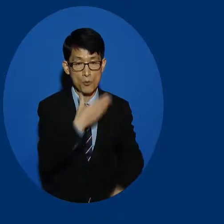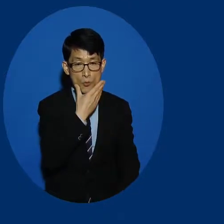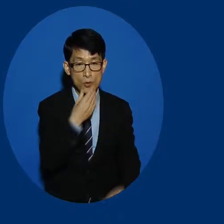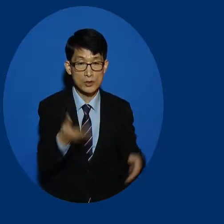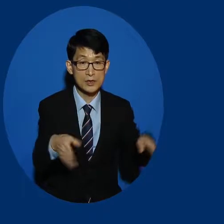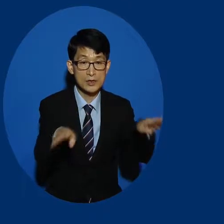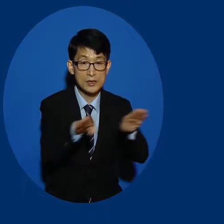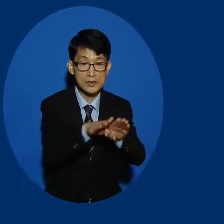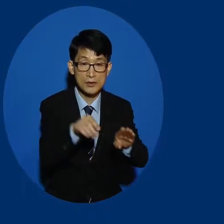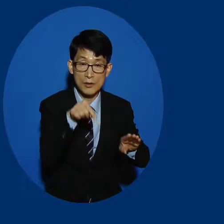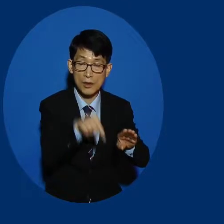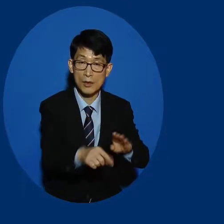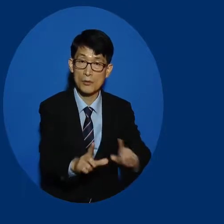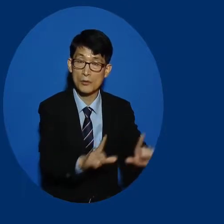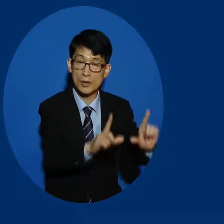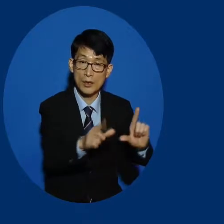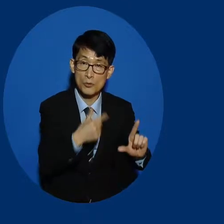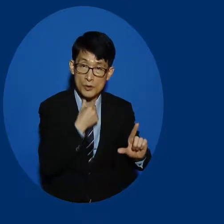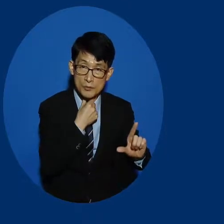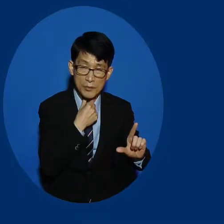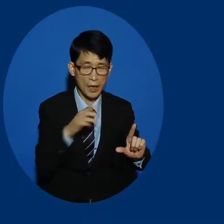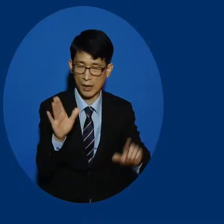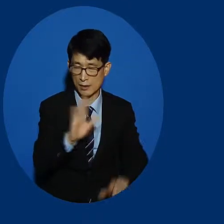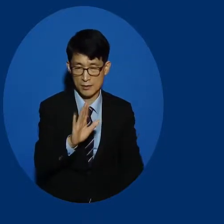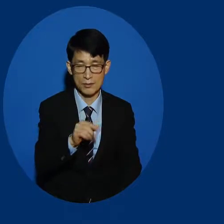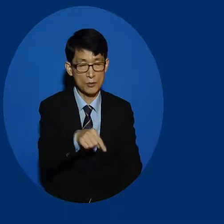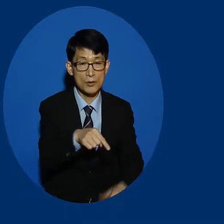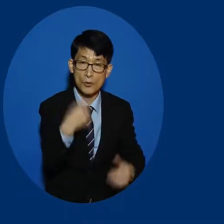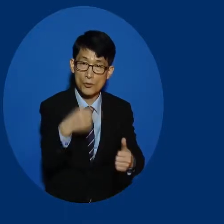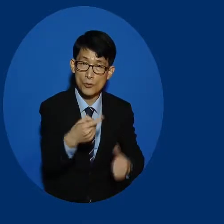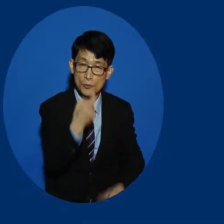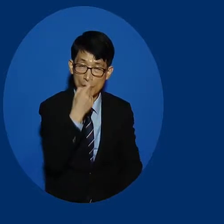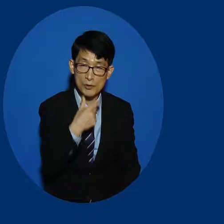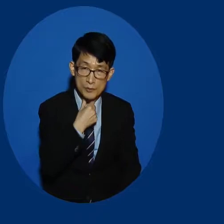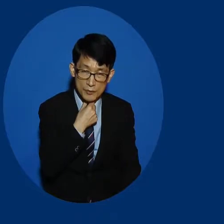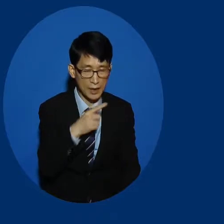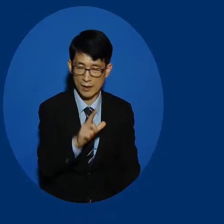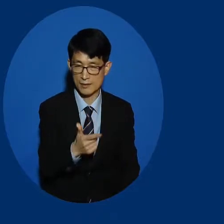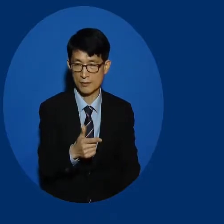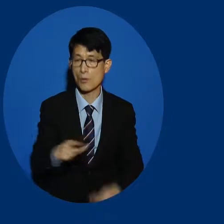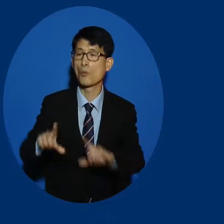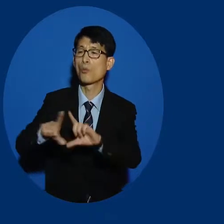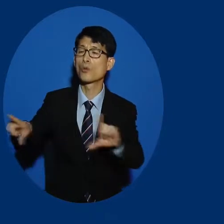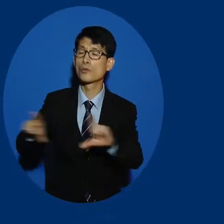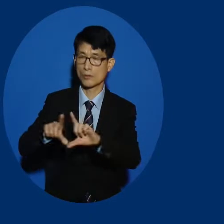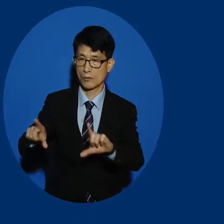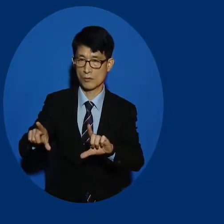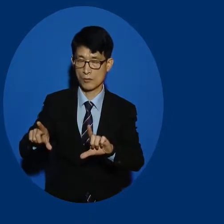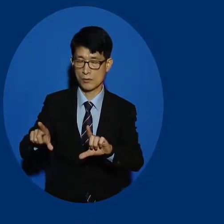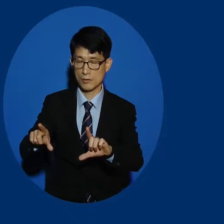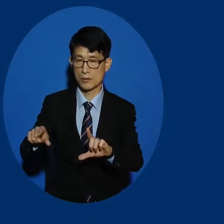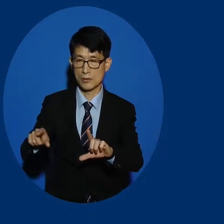시설이 아닌 일반 평생교육 시설을 이용하고 싶어 합니다.